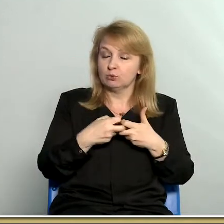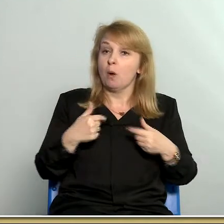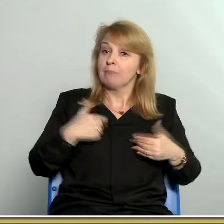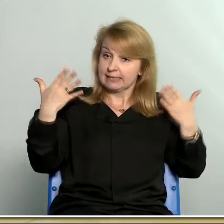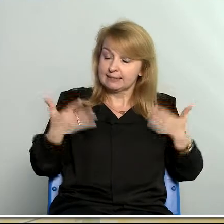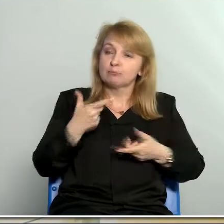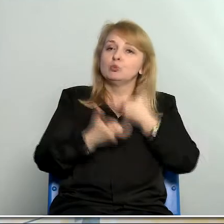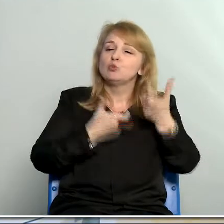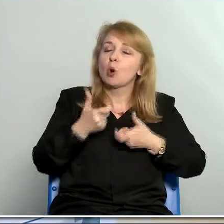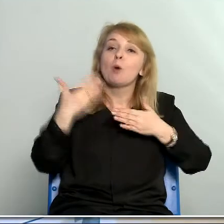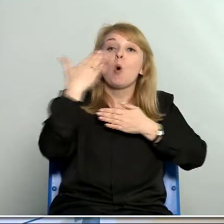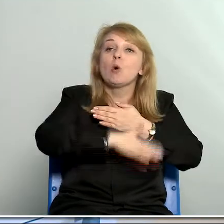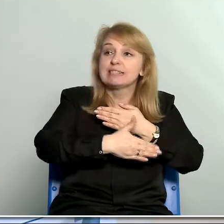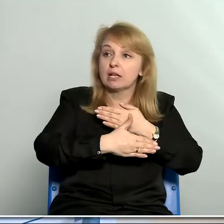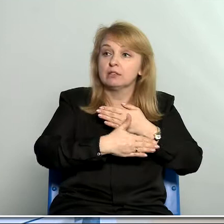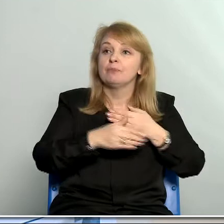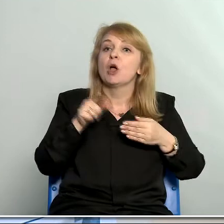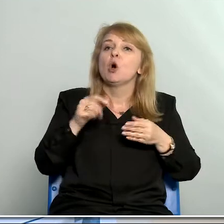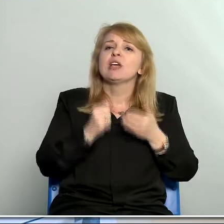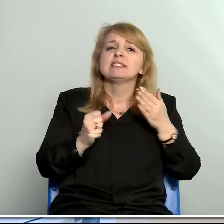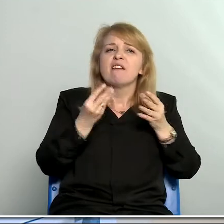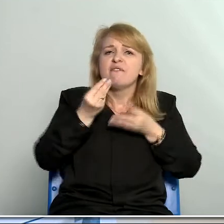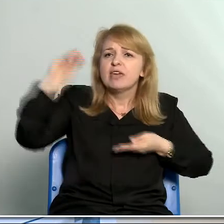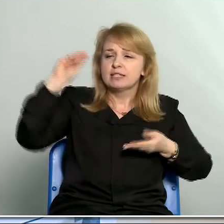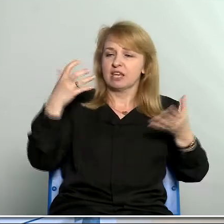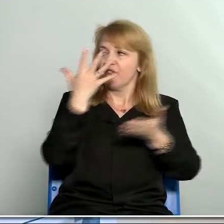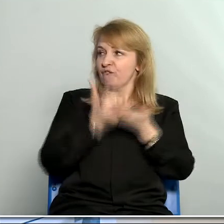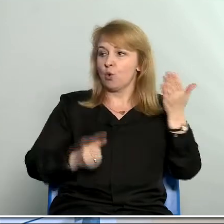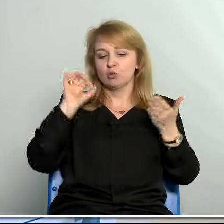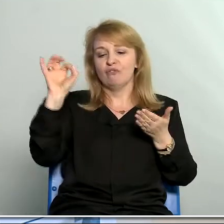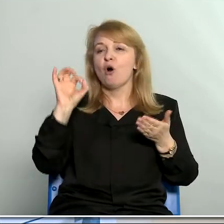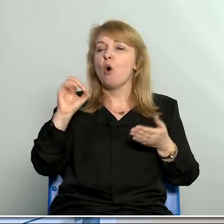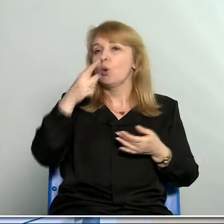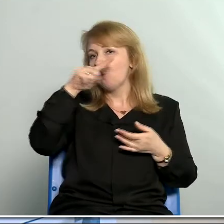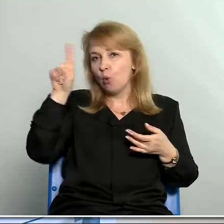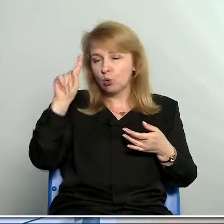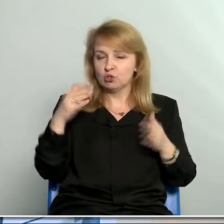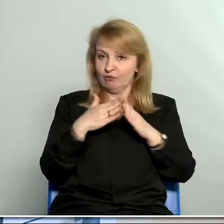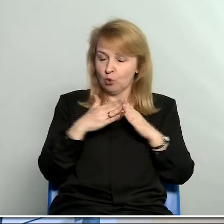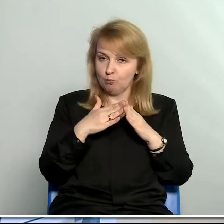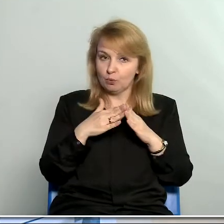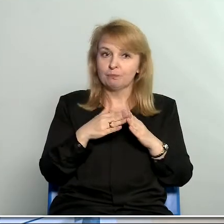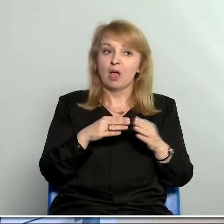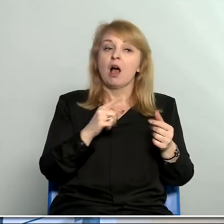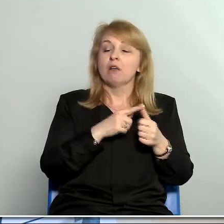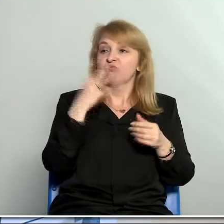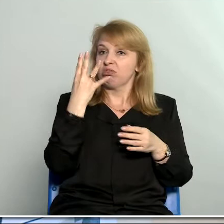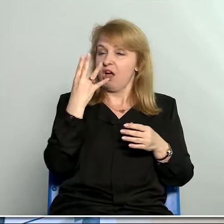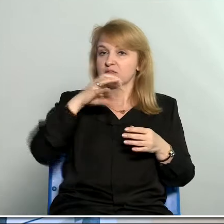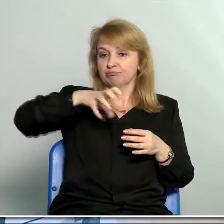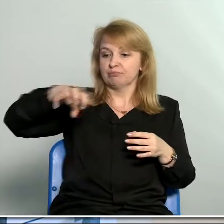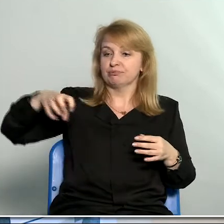na ostatni element, czyli na zwiększenie wykorzystania e-usług publicznych w czterech sektorach tak naprawdę. I one są